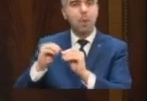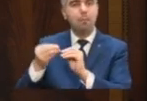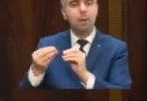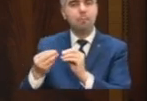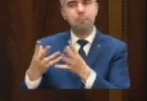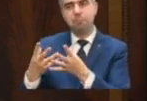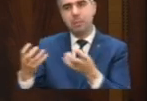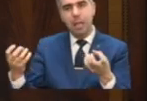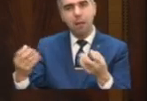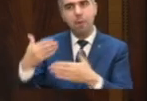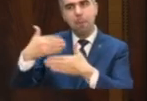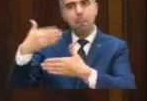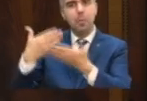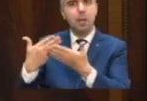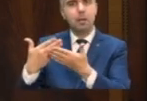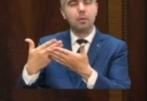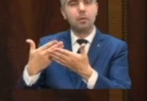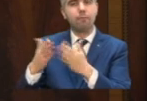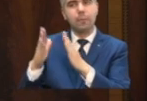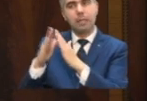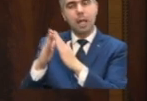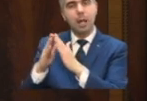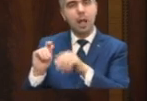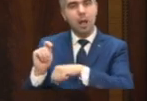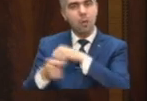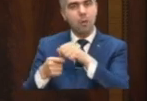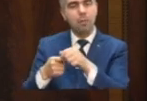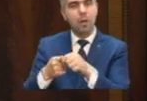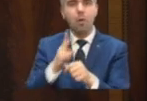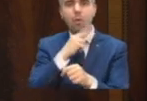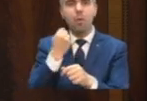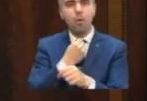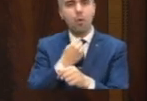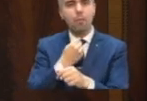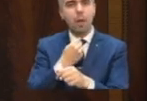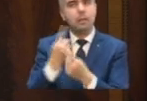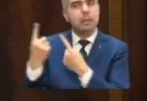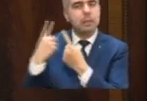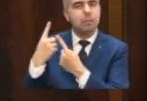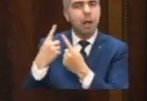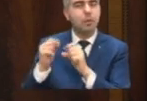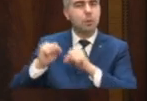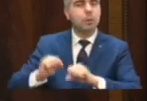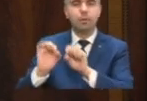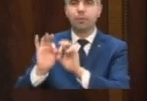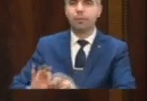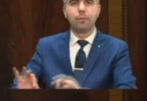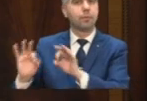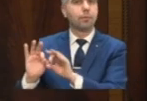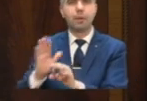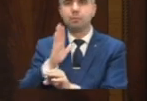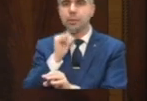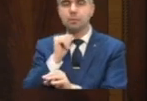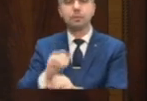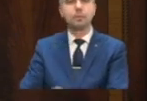كاينة في البناء في العالم القروي. للأسف الحكومة لا أدان صاغية لا تستجيب مع مقترحات القوانين بشكل